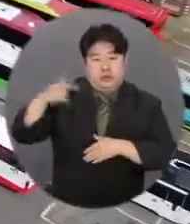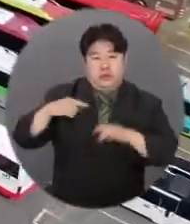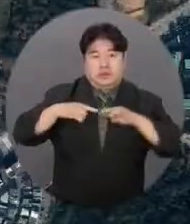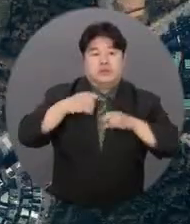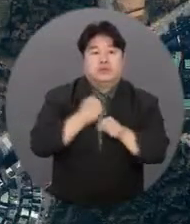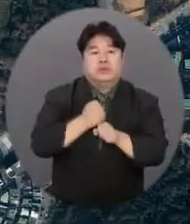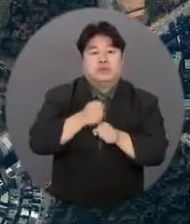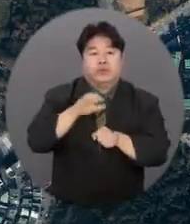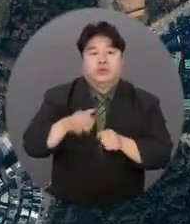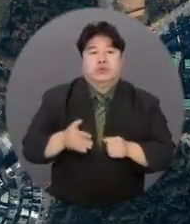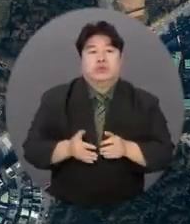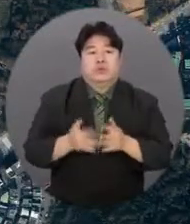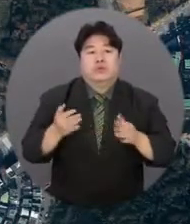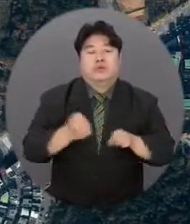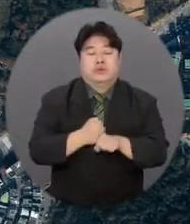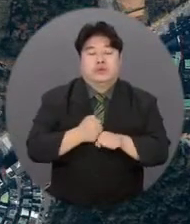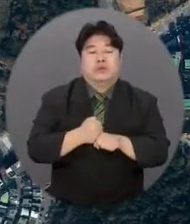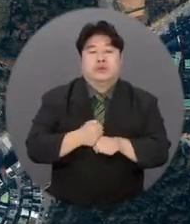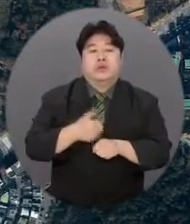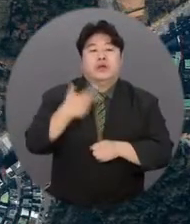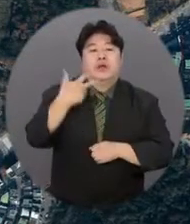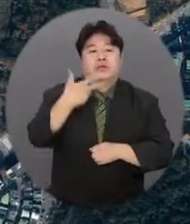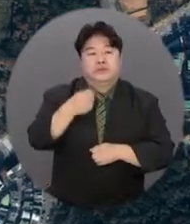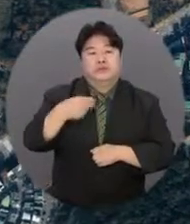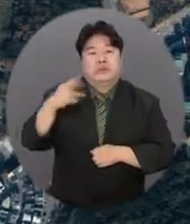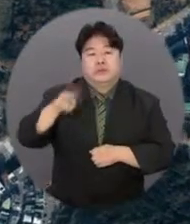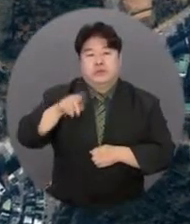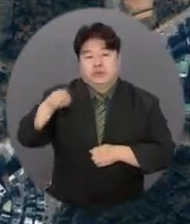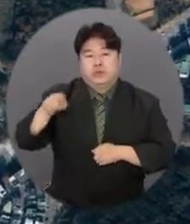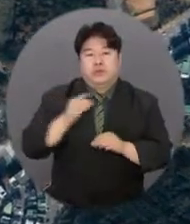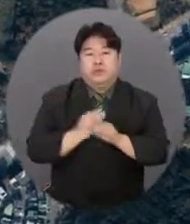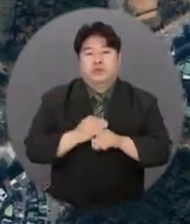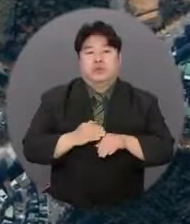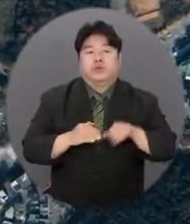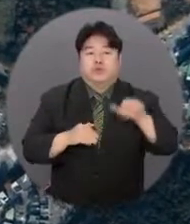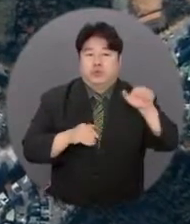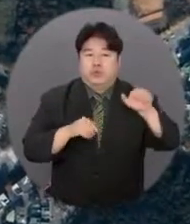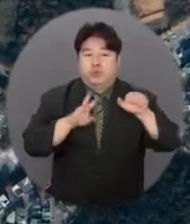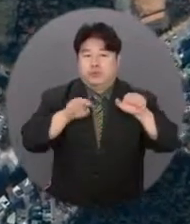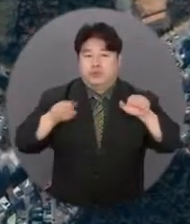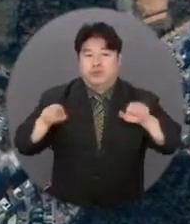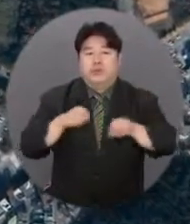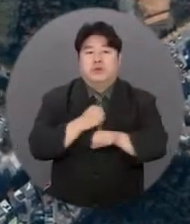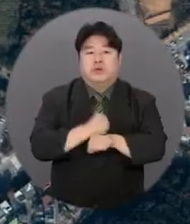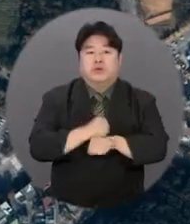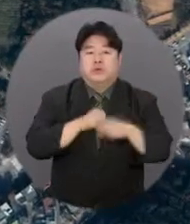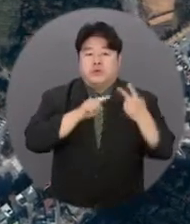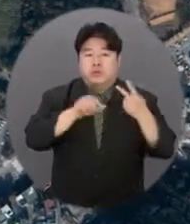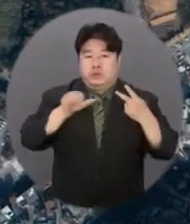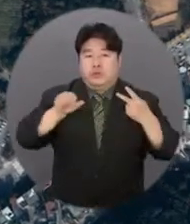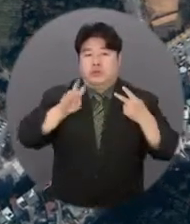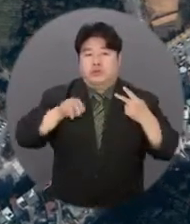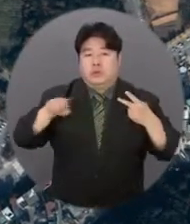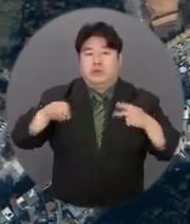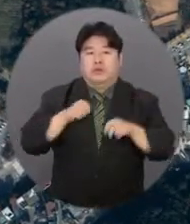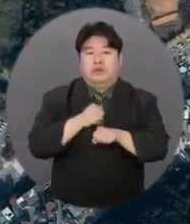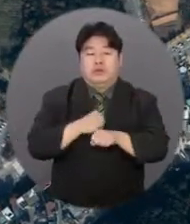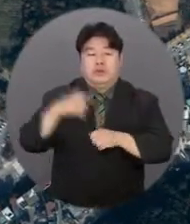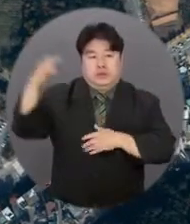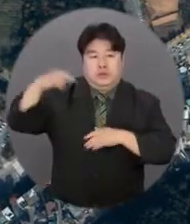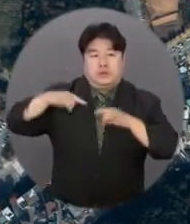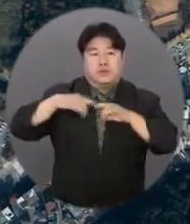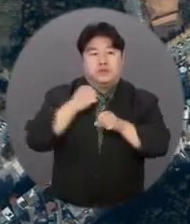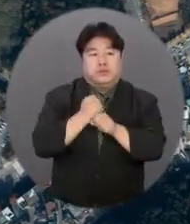들어섭니다. 주차장 면적 7만여 제곱미터 가운데 약 50m가량 되는 부지에 2.5메가와트 규모의 태양광